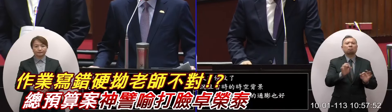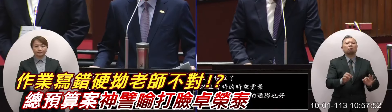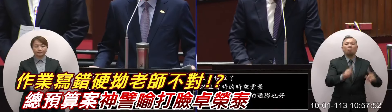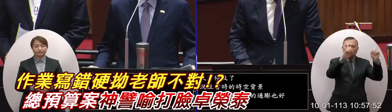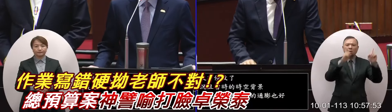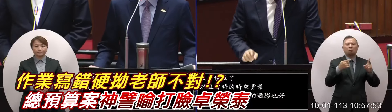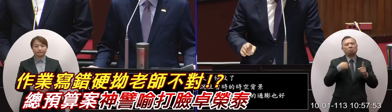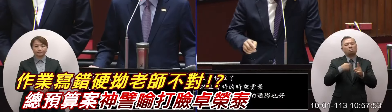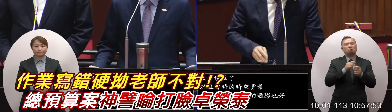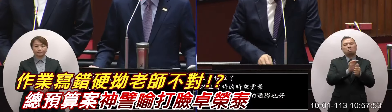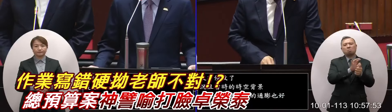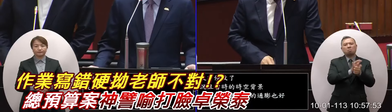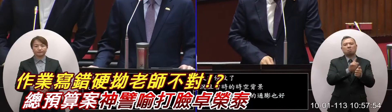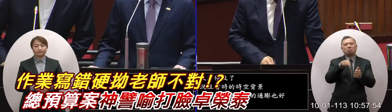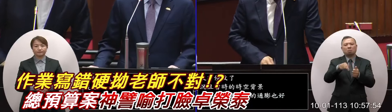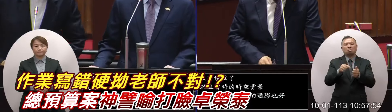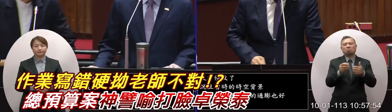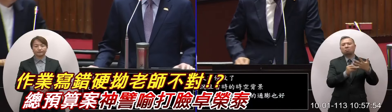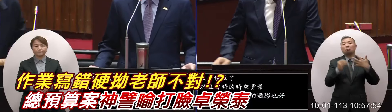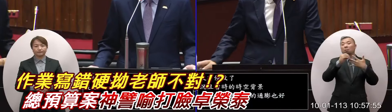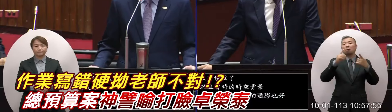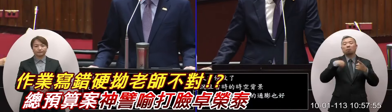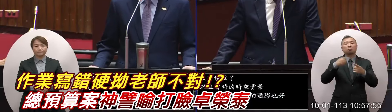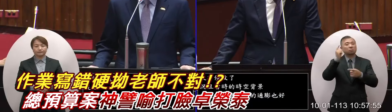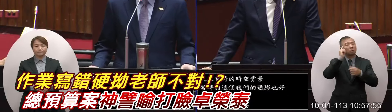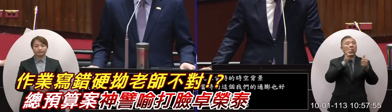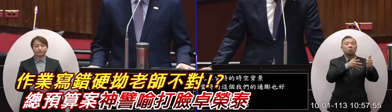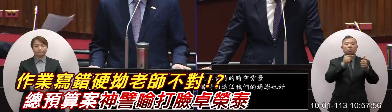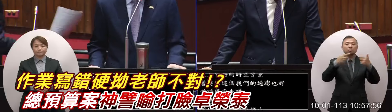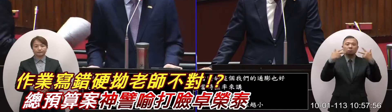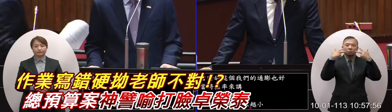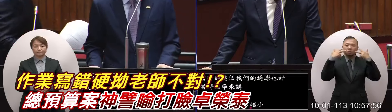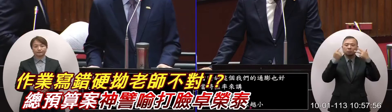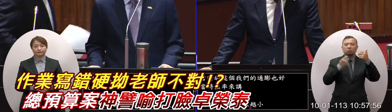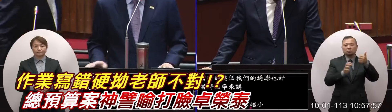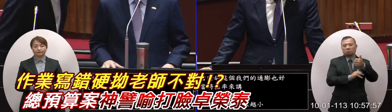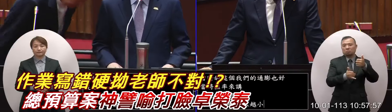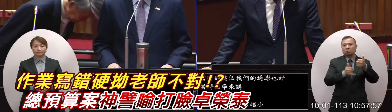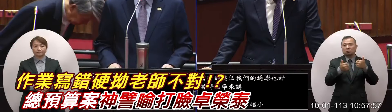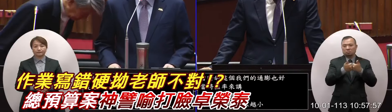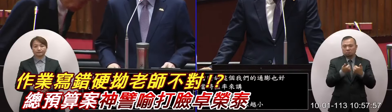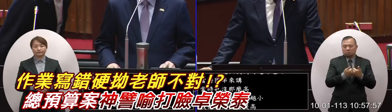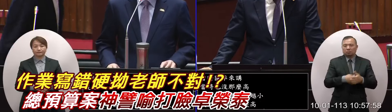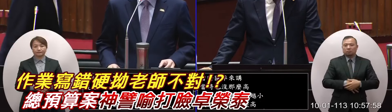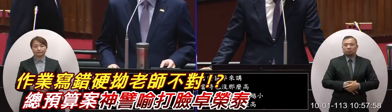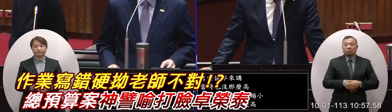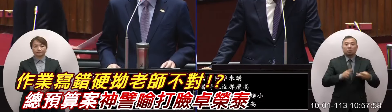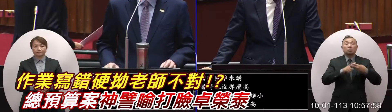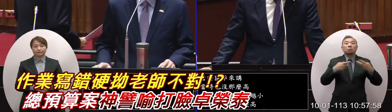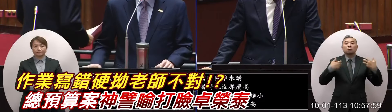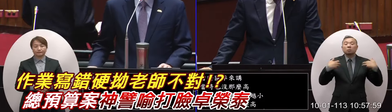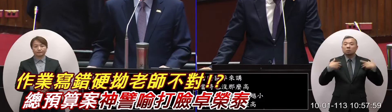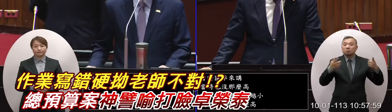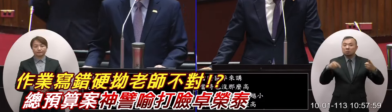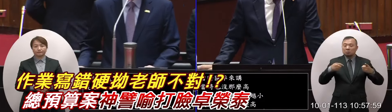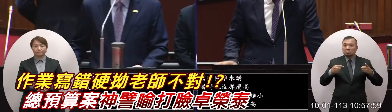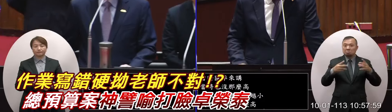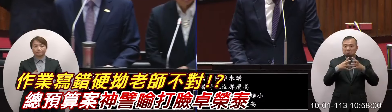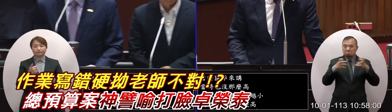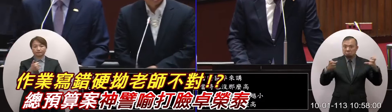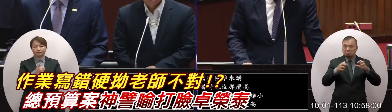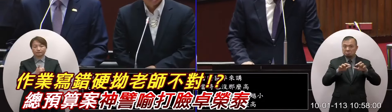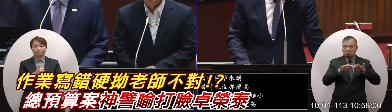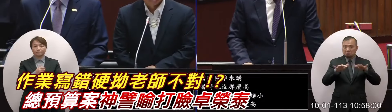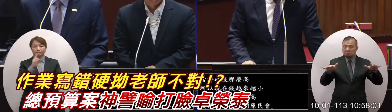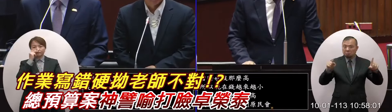提高，我请问一下，我们原民会 是委好， 你主委还在？博流完了， 是担任总